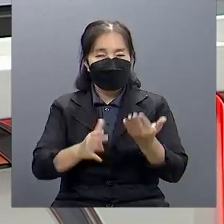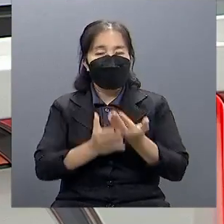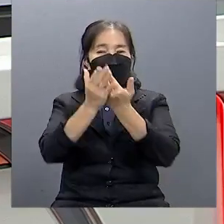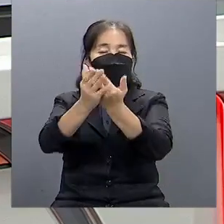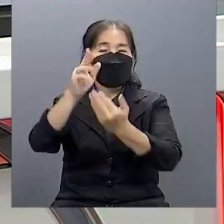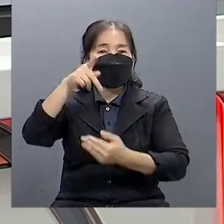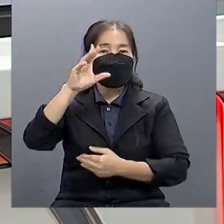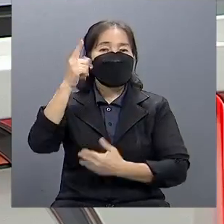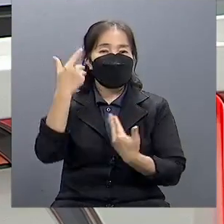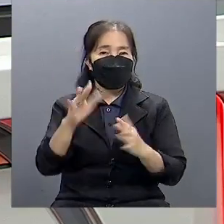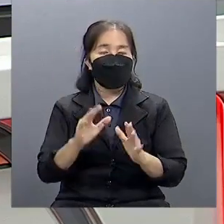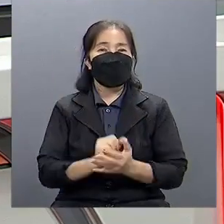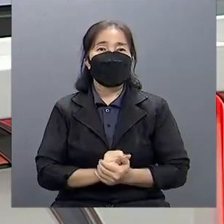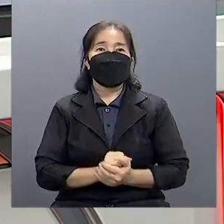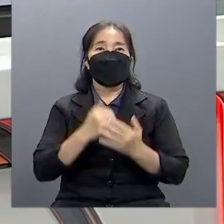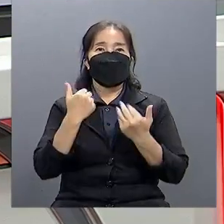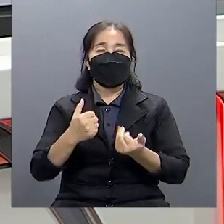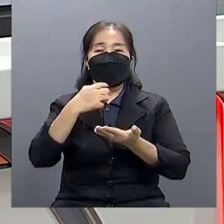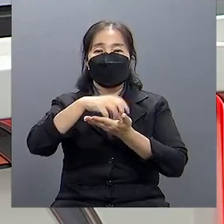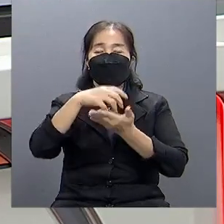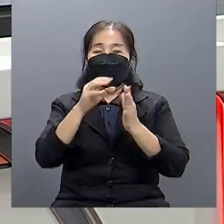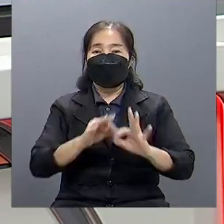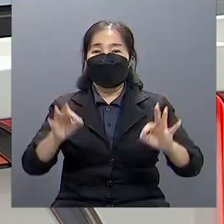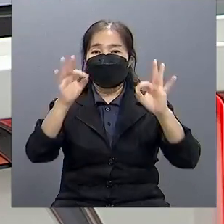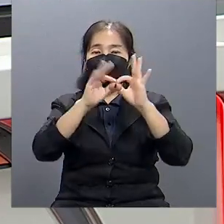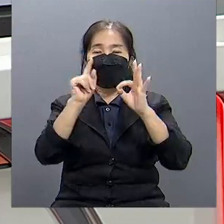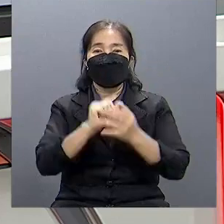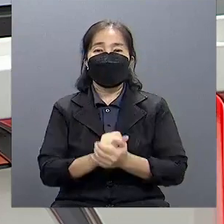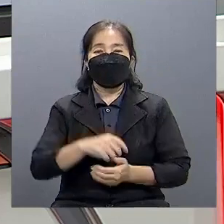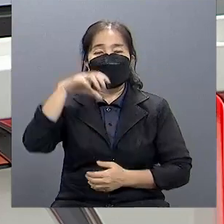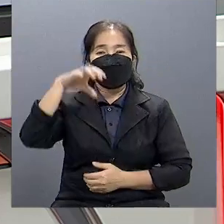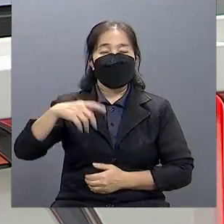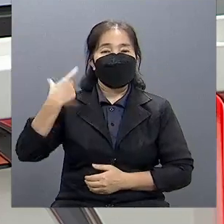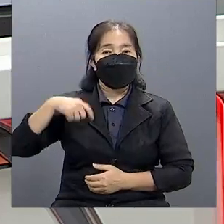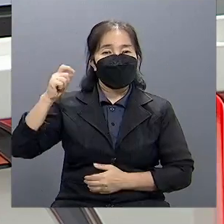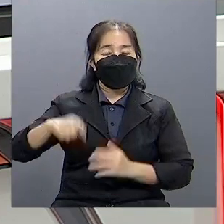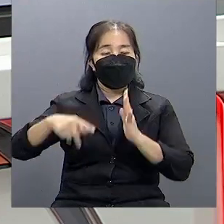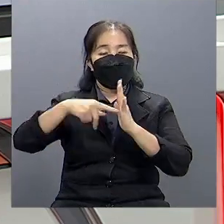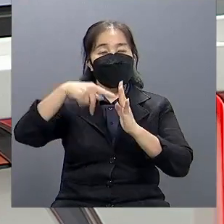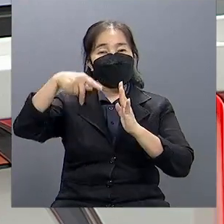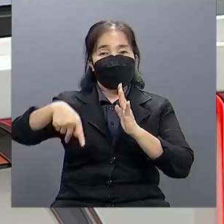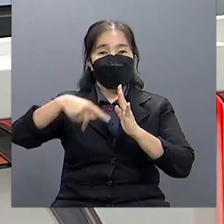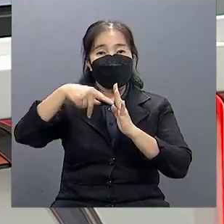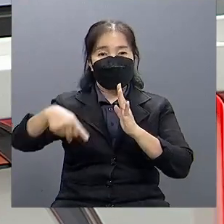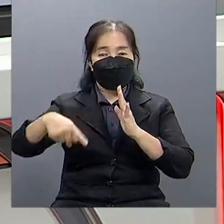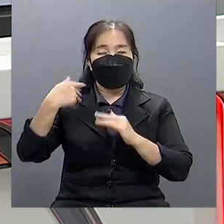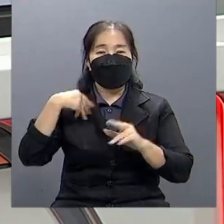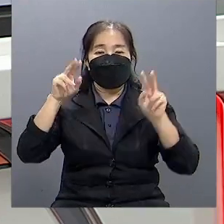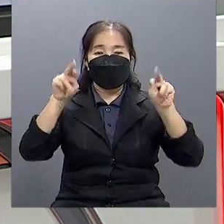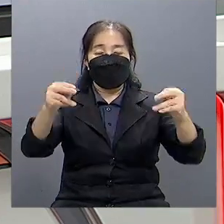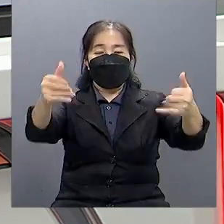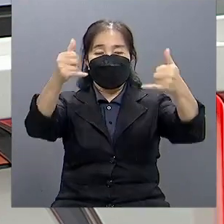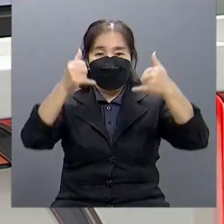คุณผู้ชมไปดูอีกความเคลื่อนไหวที่สำคัญค่ะที่ศาลแพ่งมีนัดฟังคำพิพากษาชั้นอุทธรณ์ในคดีที่ครอบครัวของน